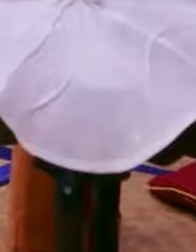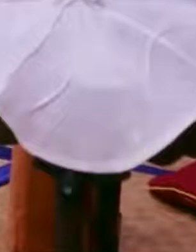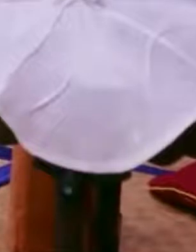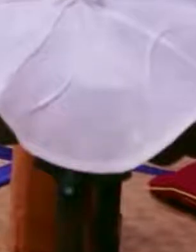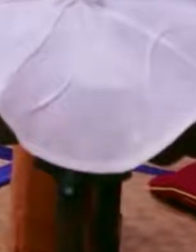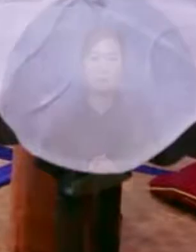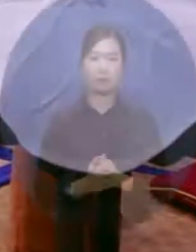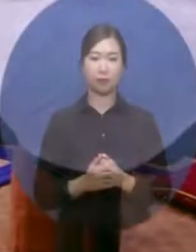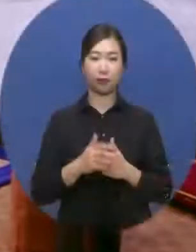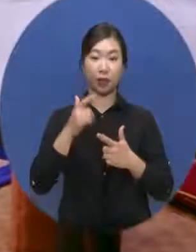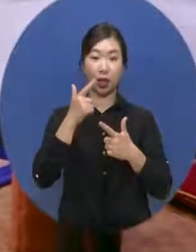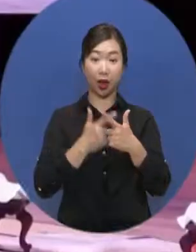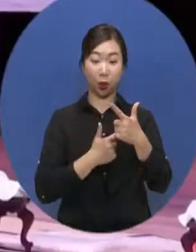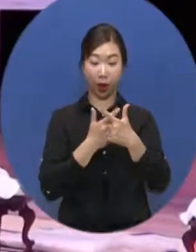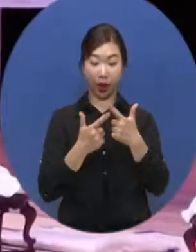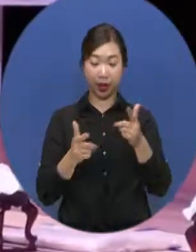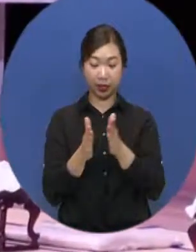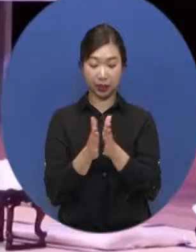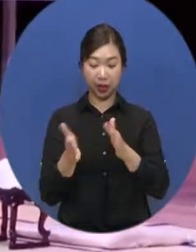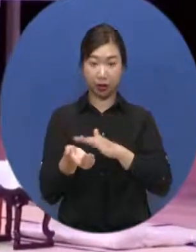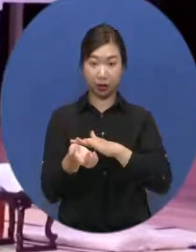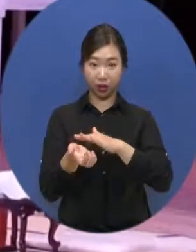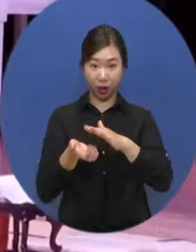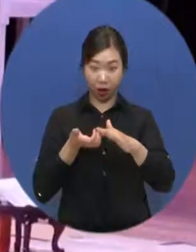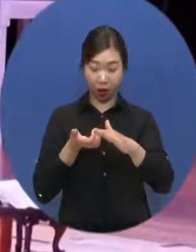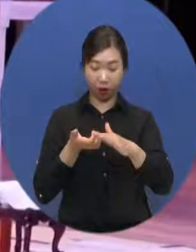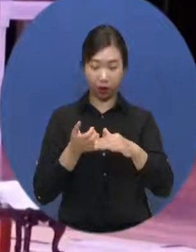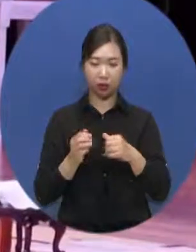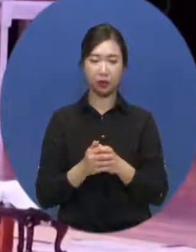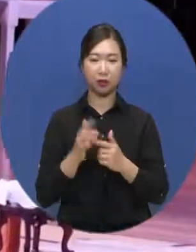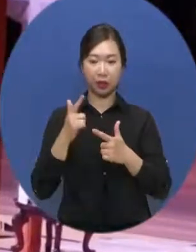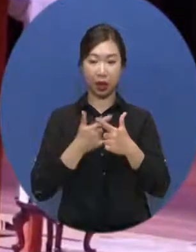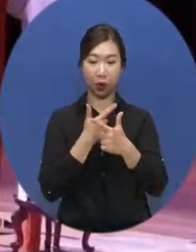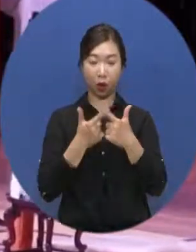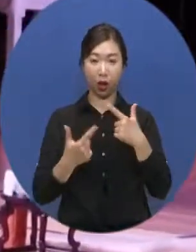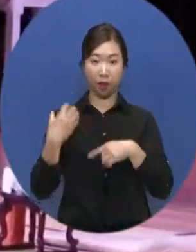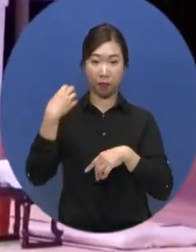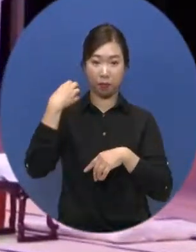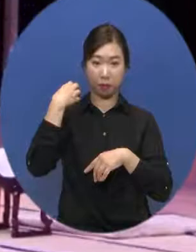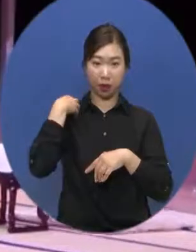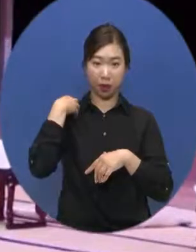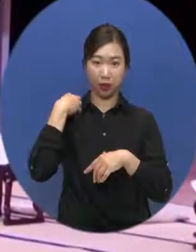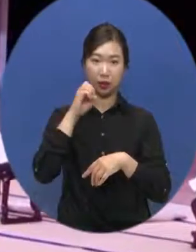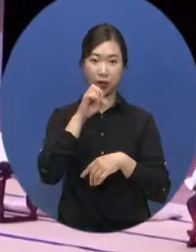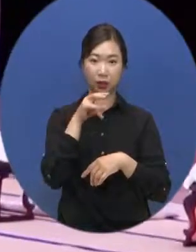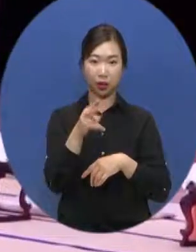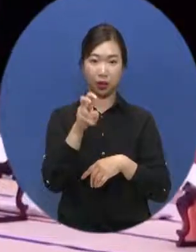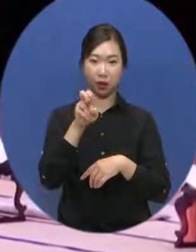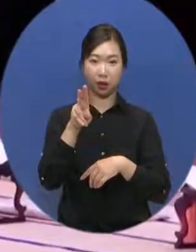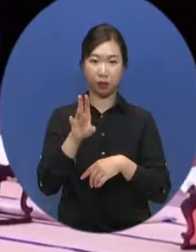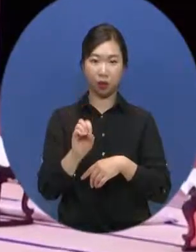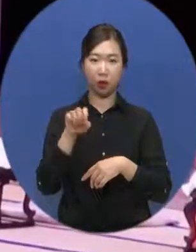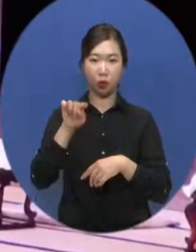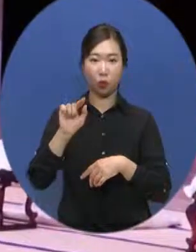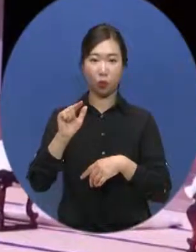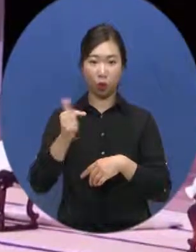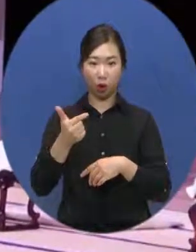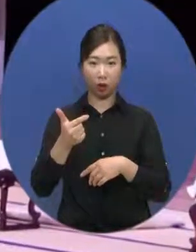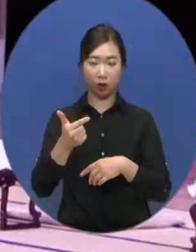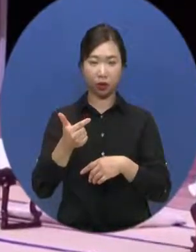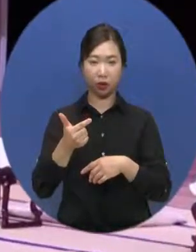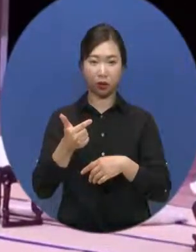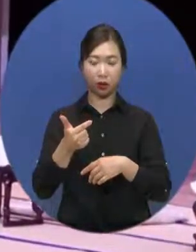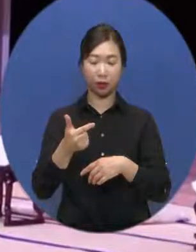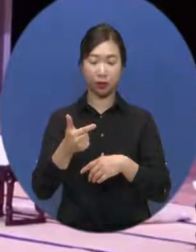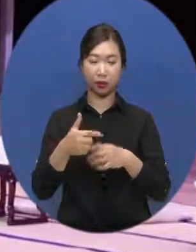시작 전 대회를 주관한 사단법인 예명원 박영자 원장의 축사가 있었습니다. 올해 저희